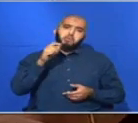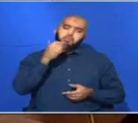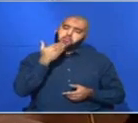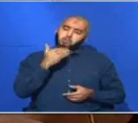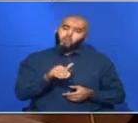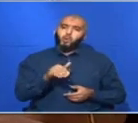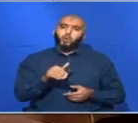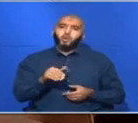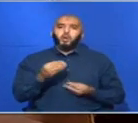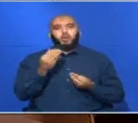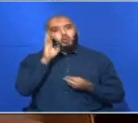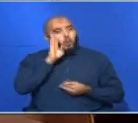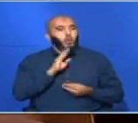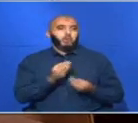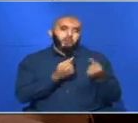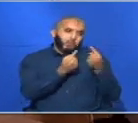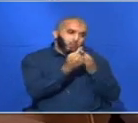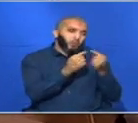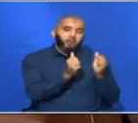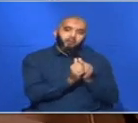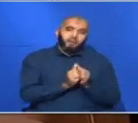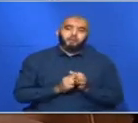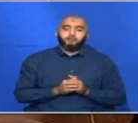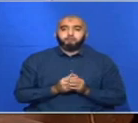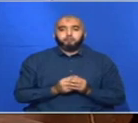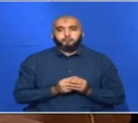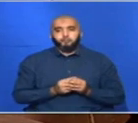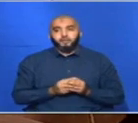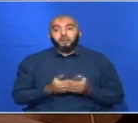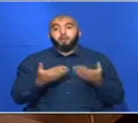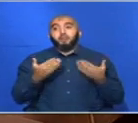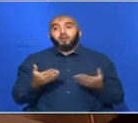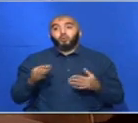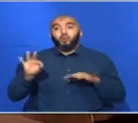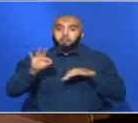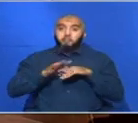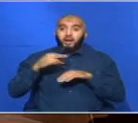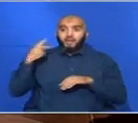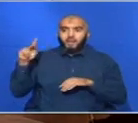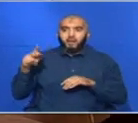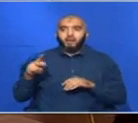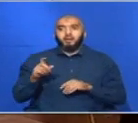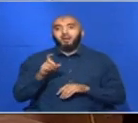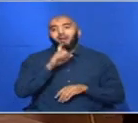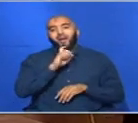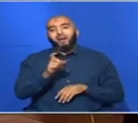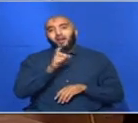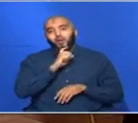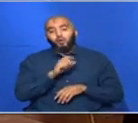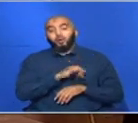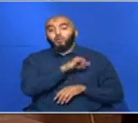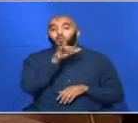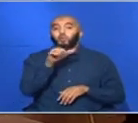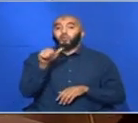وبالتالي فان زوجك ينتظر ينتظر حتى يتم التوافق بين الاخوه